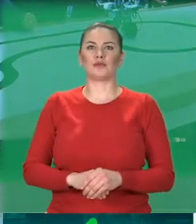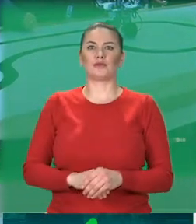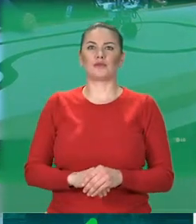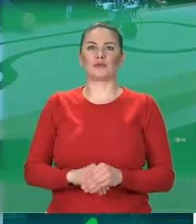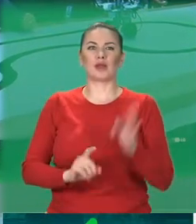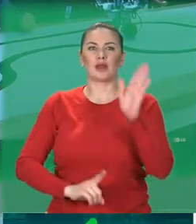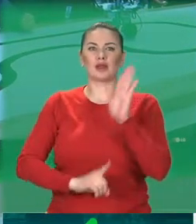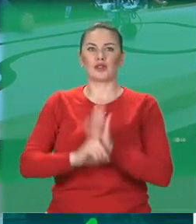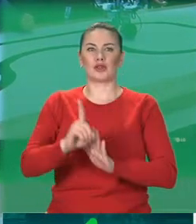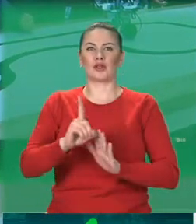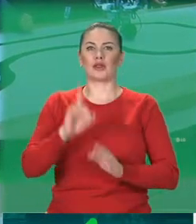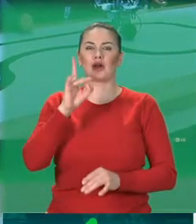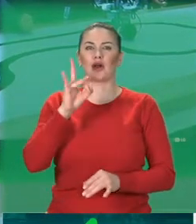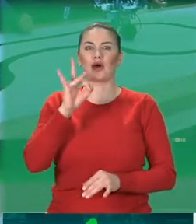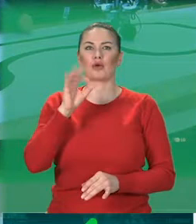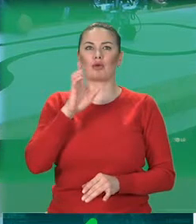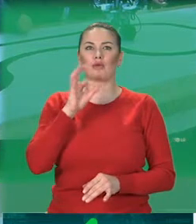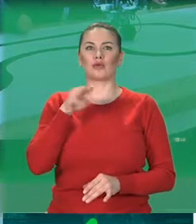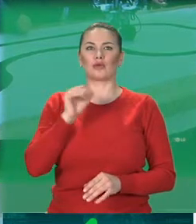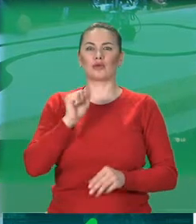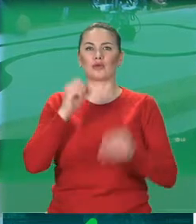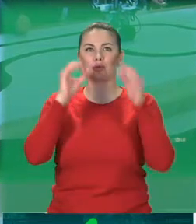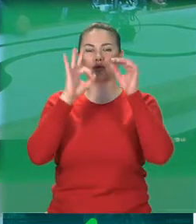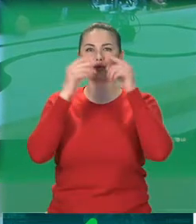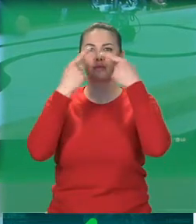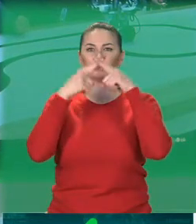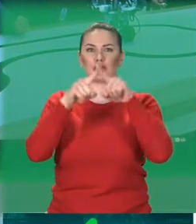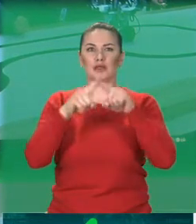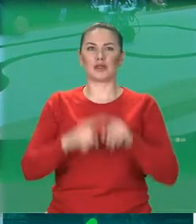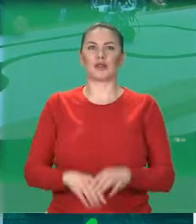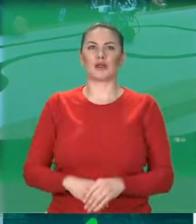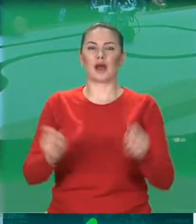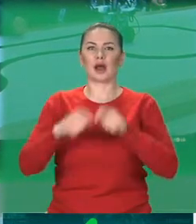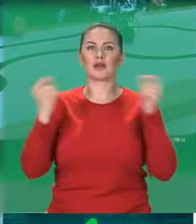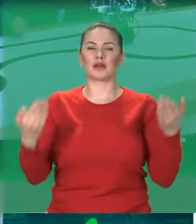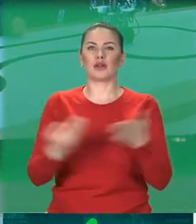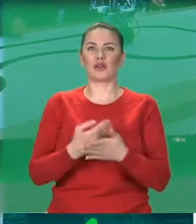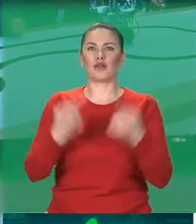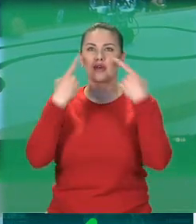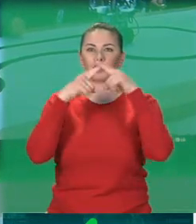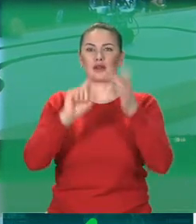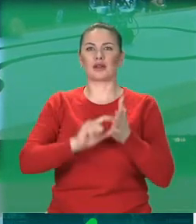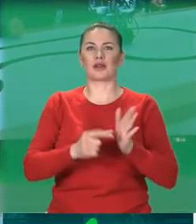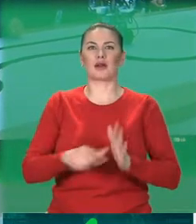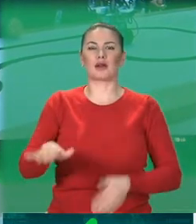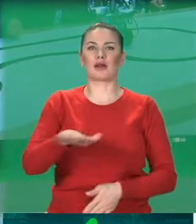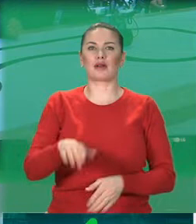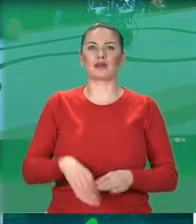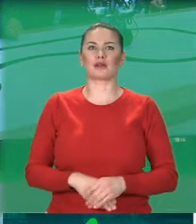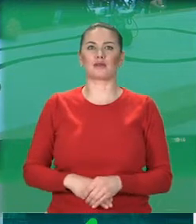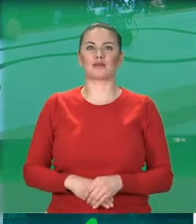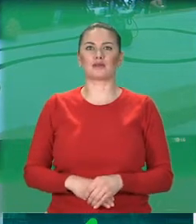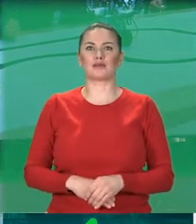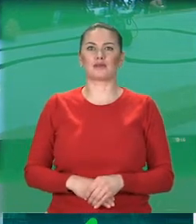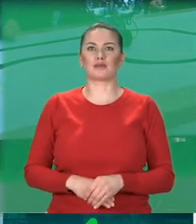из родного города. В одном из учебных заведений появился новый технокласс. Он оснащен всем необходимым для изучения основ программирования и